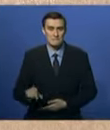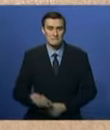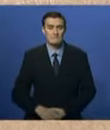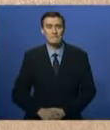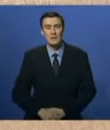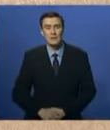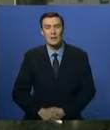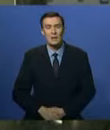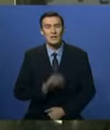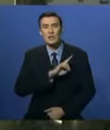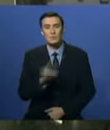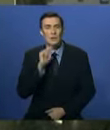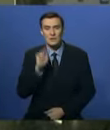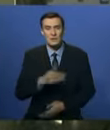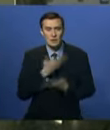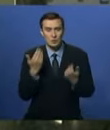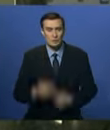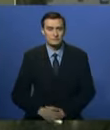не пока никому не предъявлялось